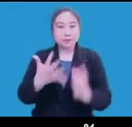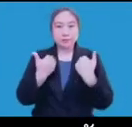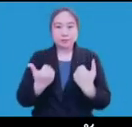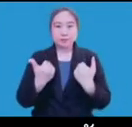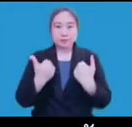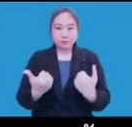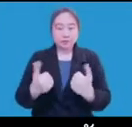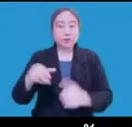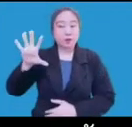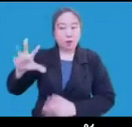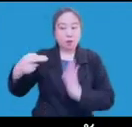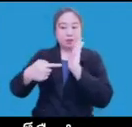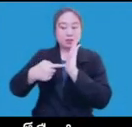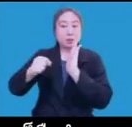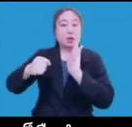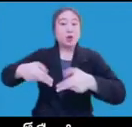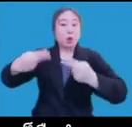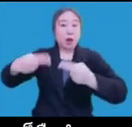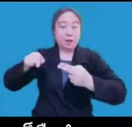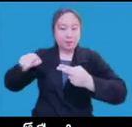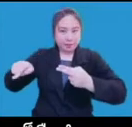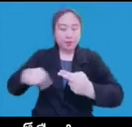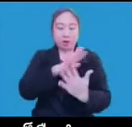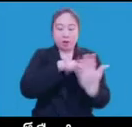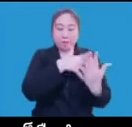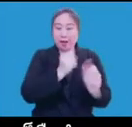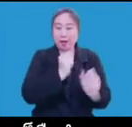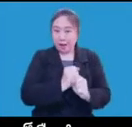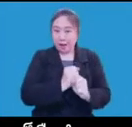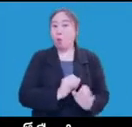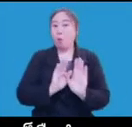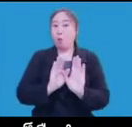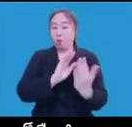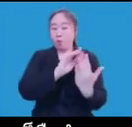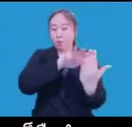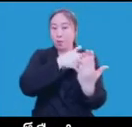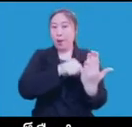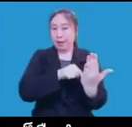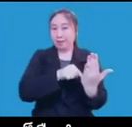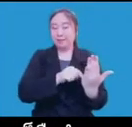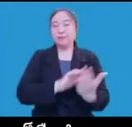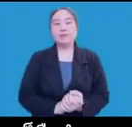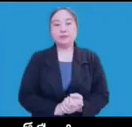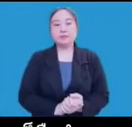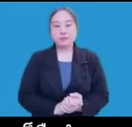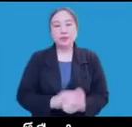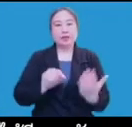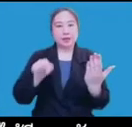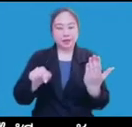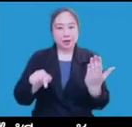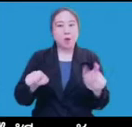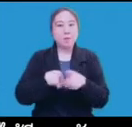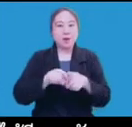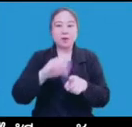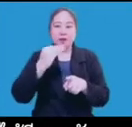ตอนนี้ค่ะสมุทรสงครามกับแนวทางที่กรมการพัฒนาชนวางไว้นะคะโดยใช้พวกหนองนาโมเด